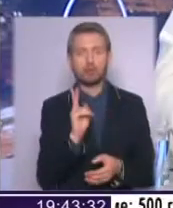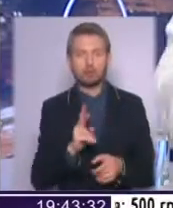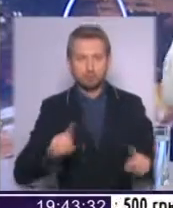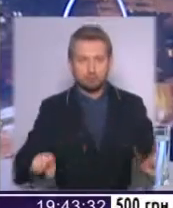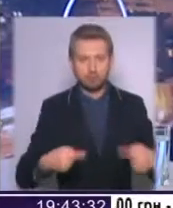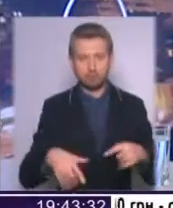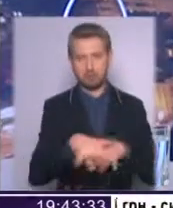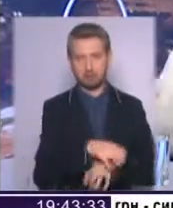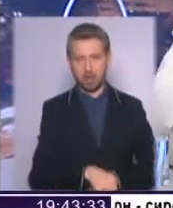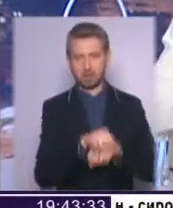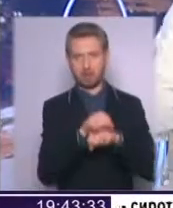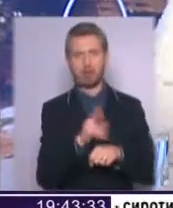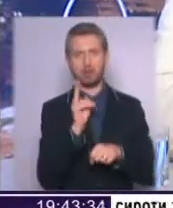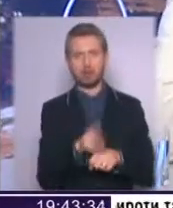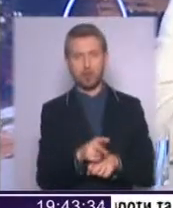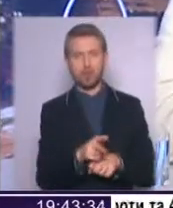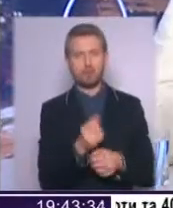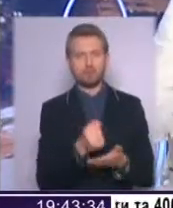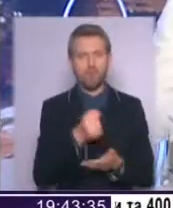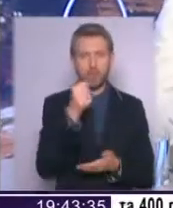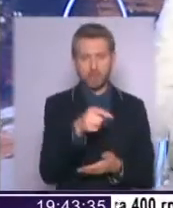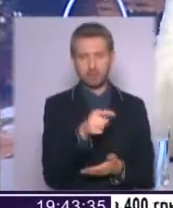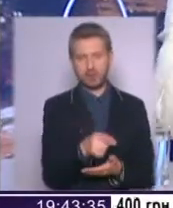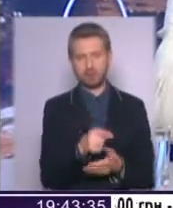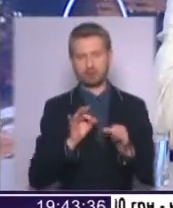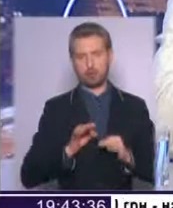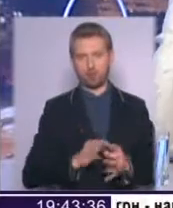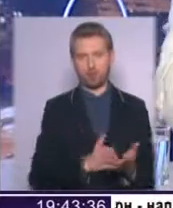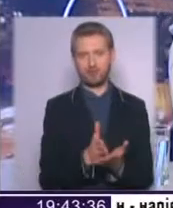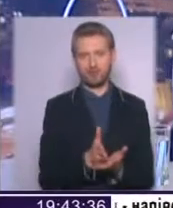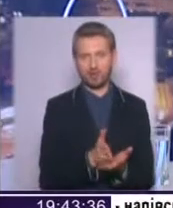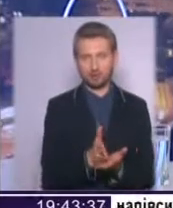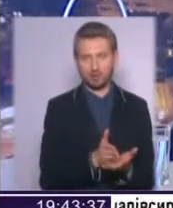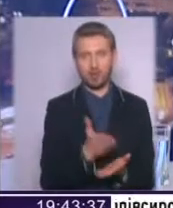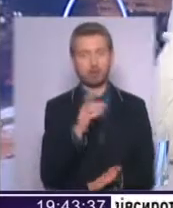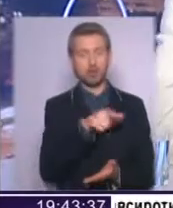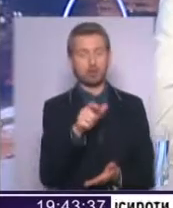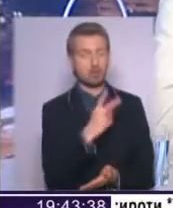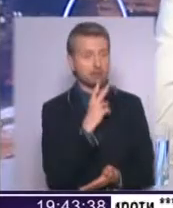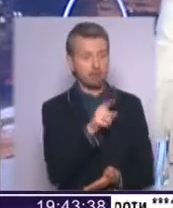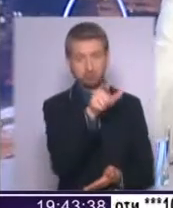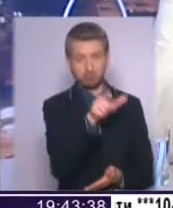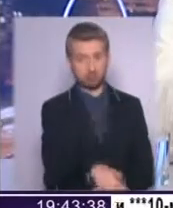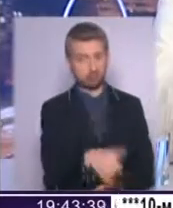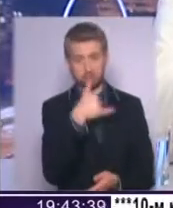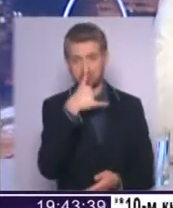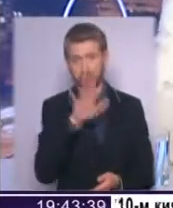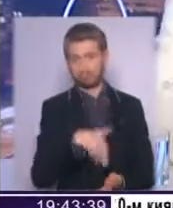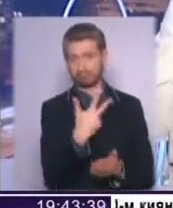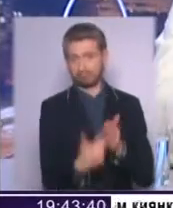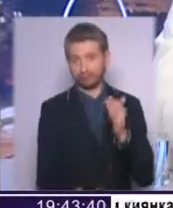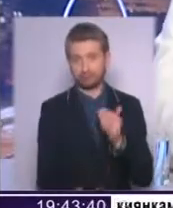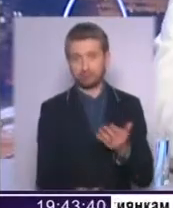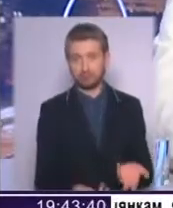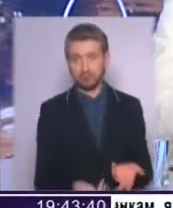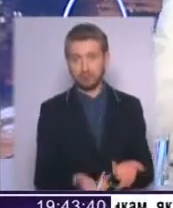які посадили цих чиновників в крісла, і якщо люди бачать, що чиновник, якого посадили в крісло, не може справитися з цими завданнями, які поставив Майдан,